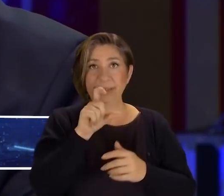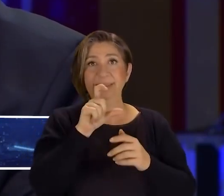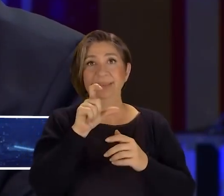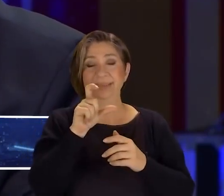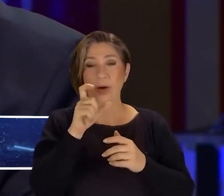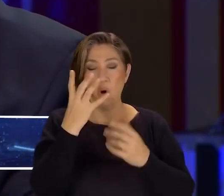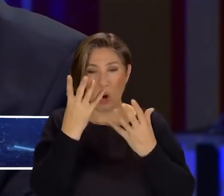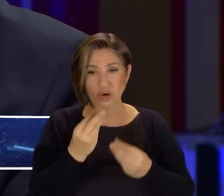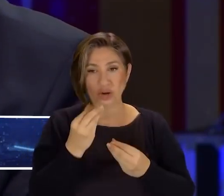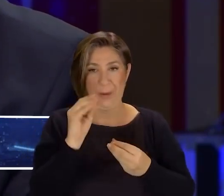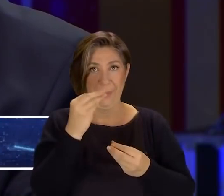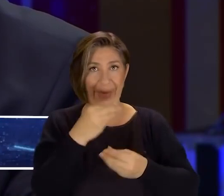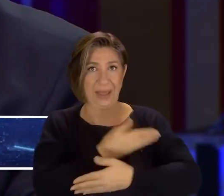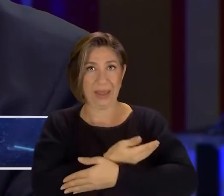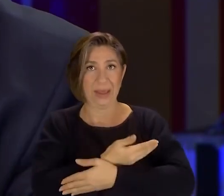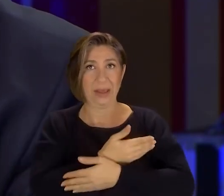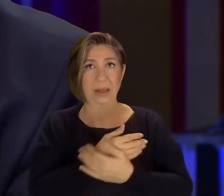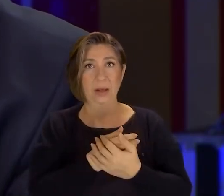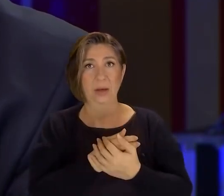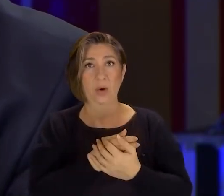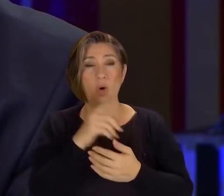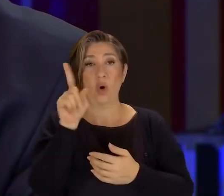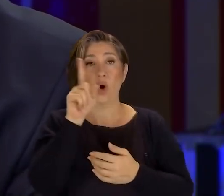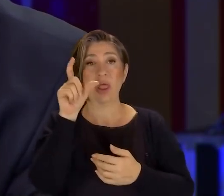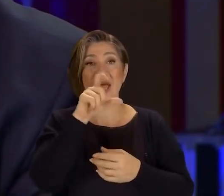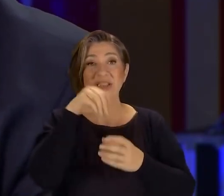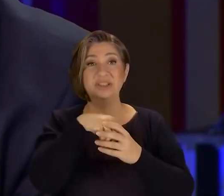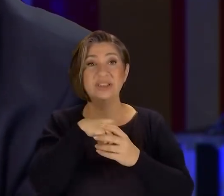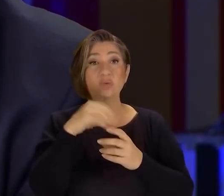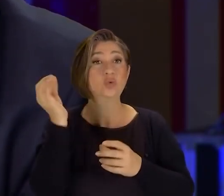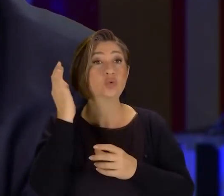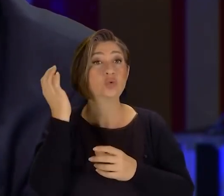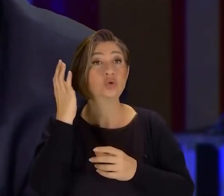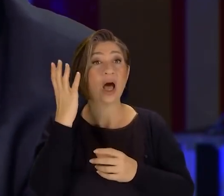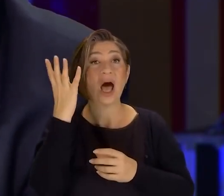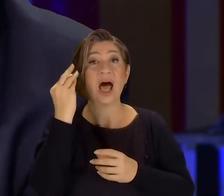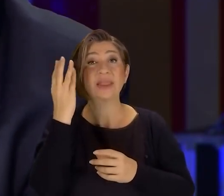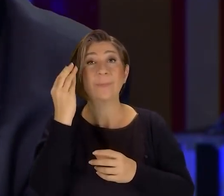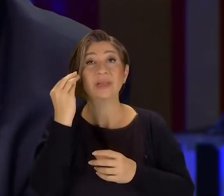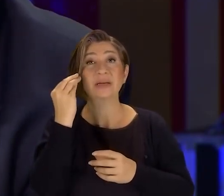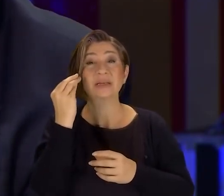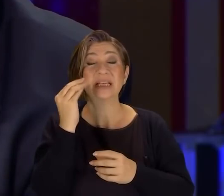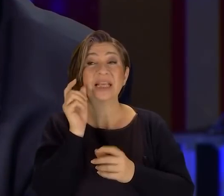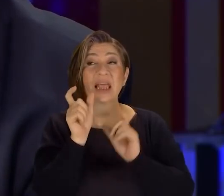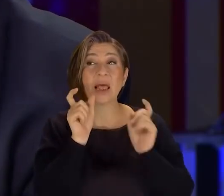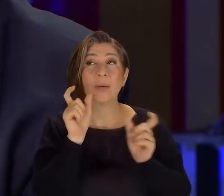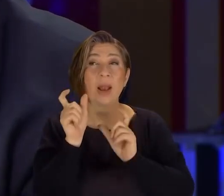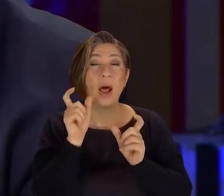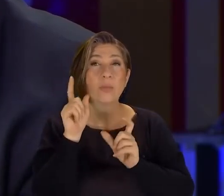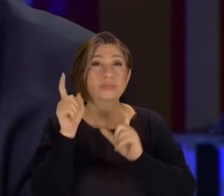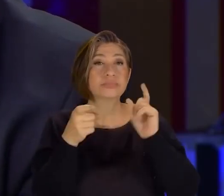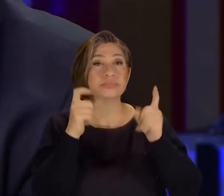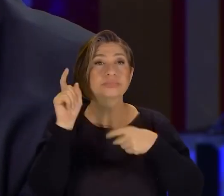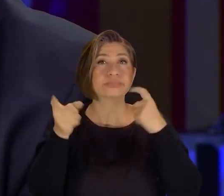9-10 aylık hale gelince 10 ay içinde duyduğu seslerden anlamlı heceler ve kelimeler